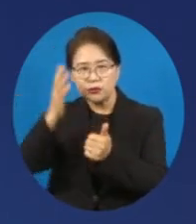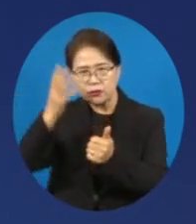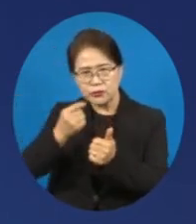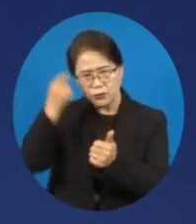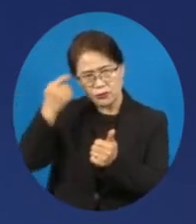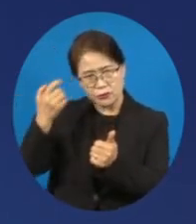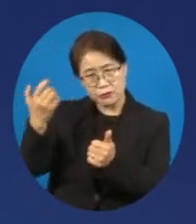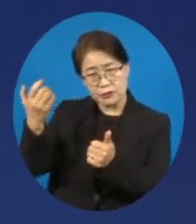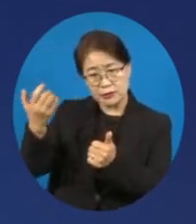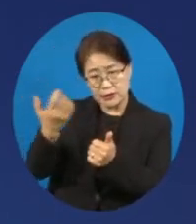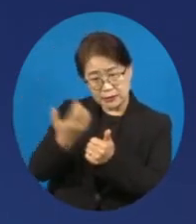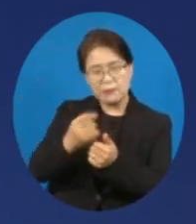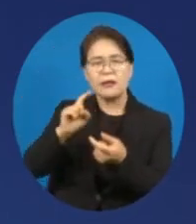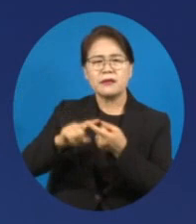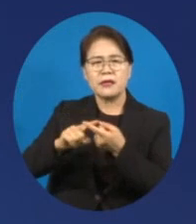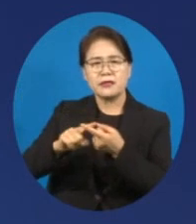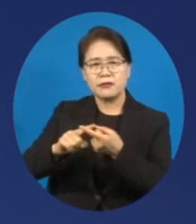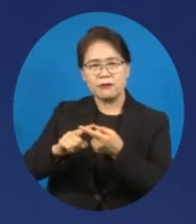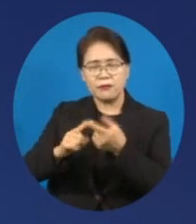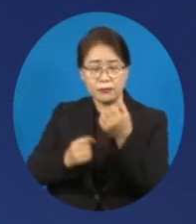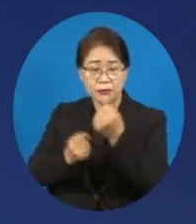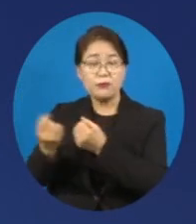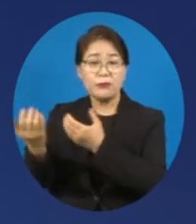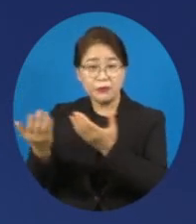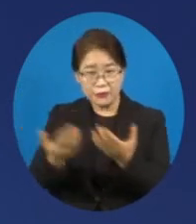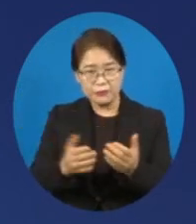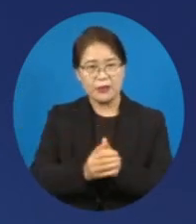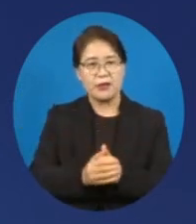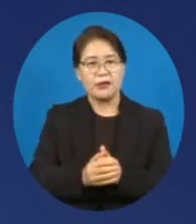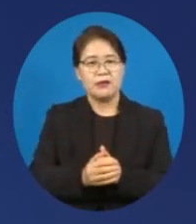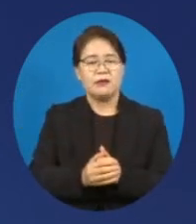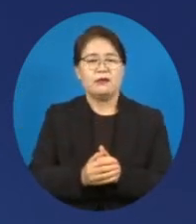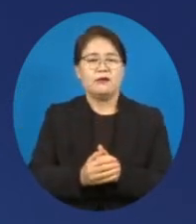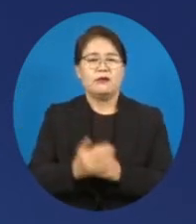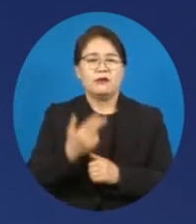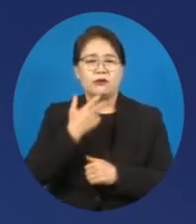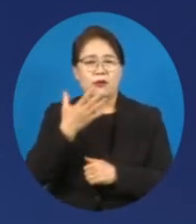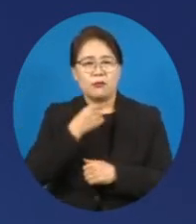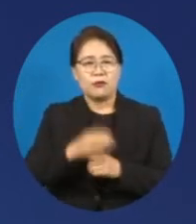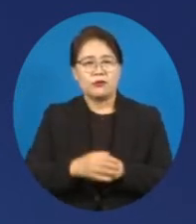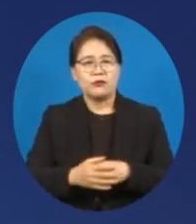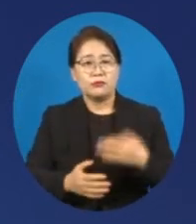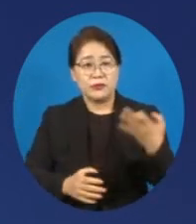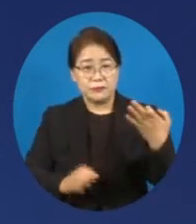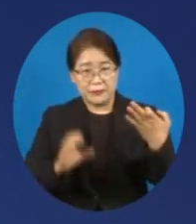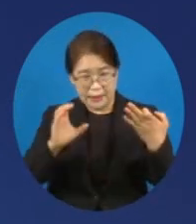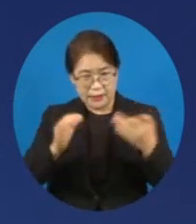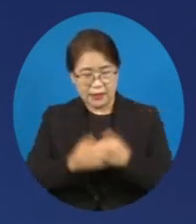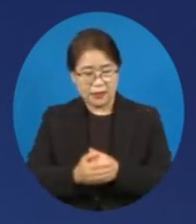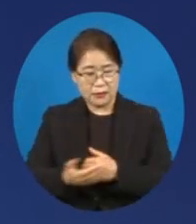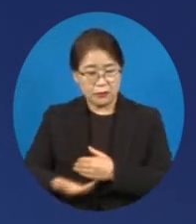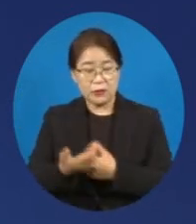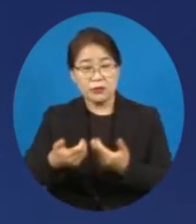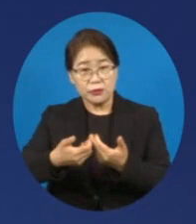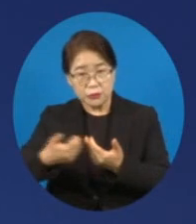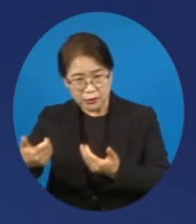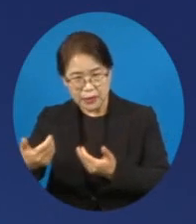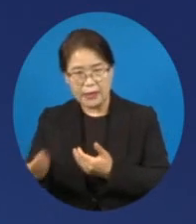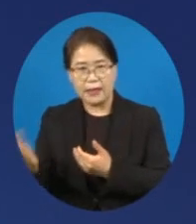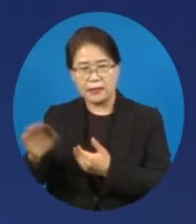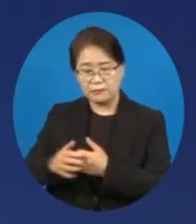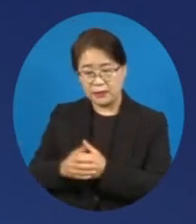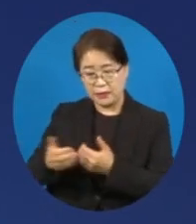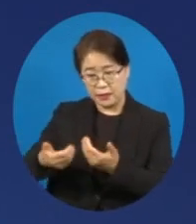성령님의 관하여 쭉 말씀을 하시죠 요한복음 14장을 보게 되면 내가 너희를 떠나간다 그렇지만